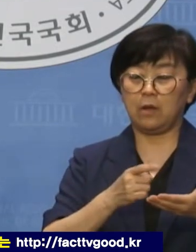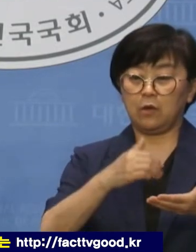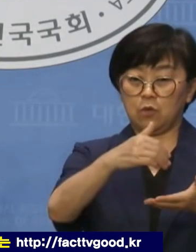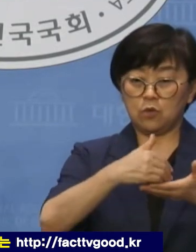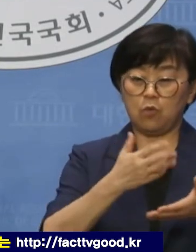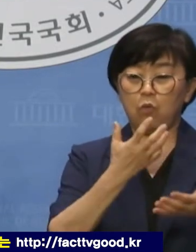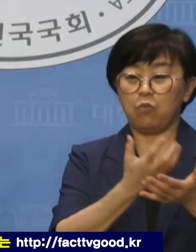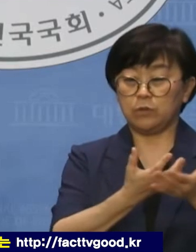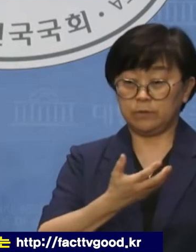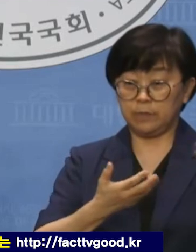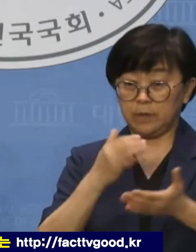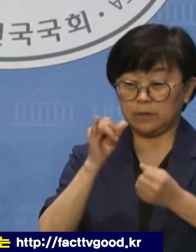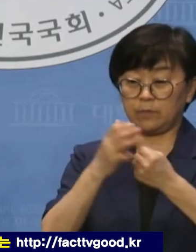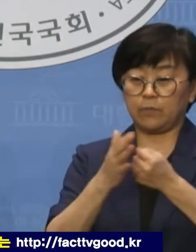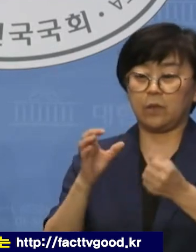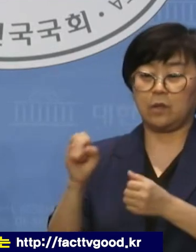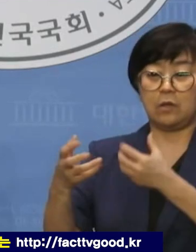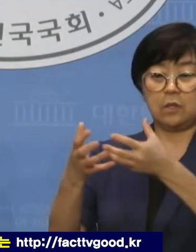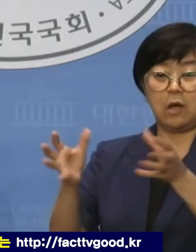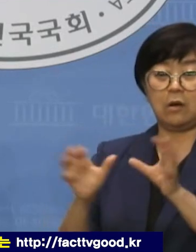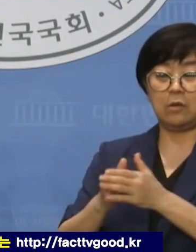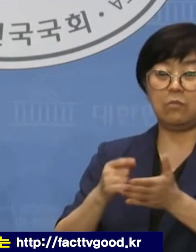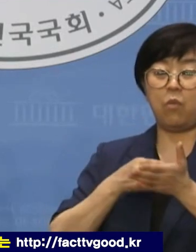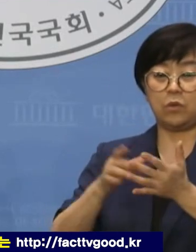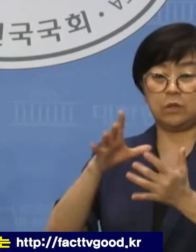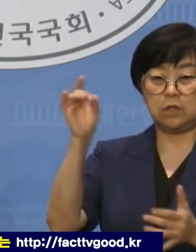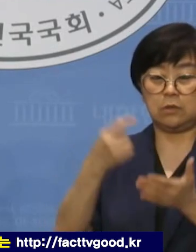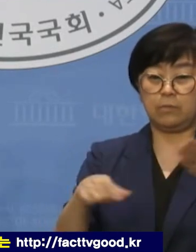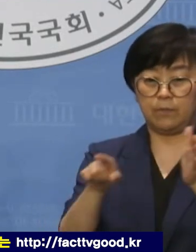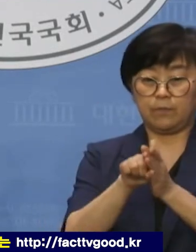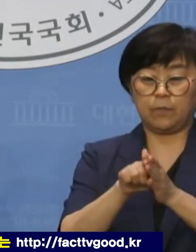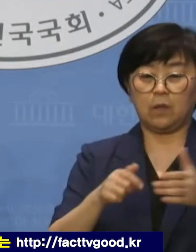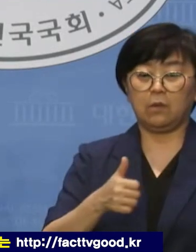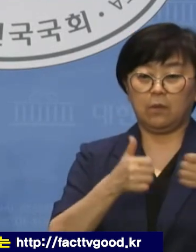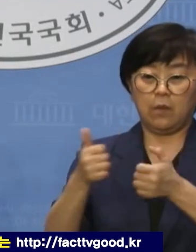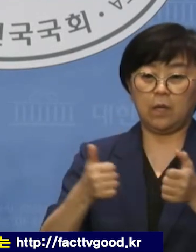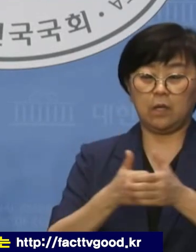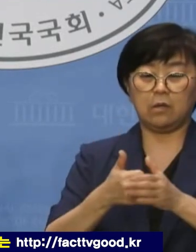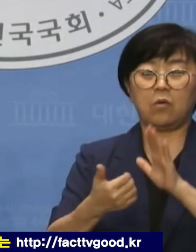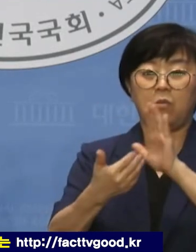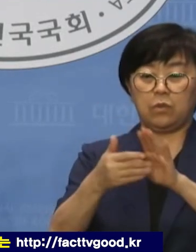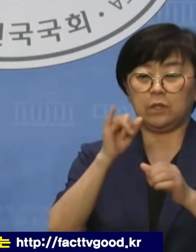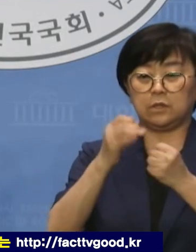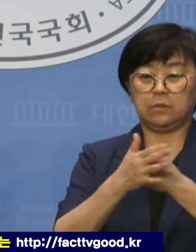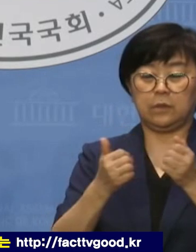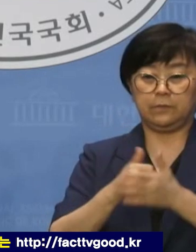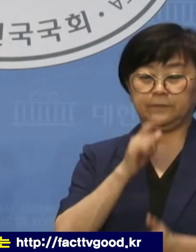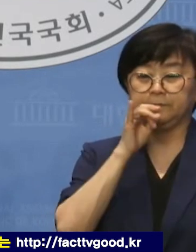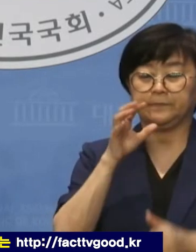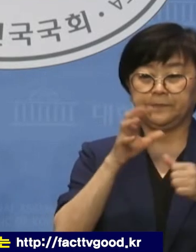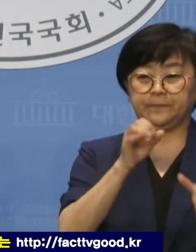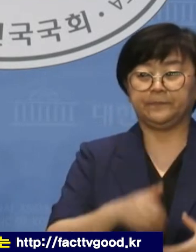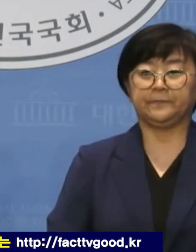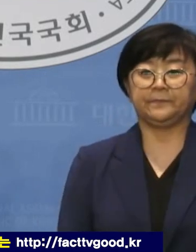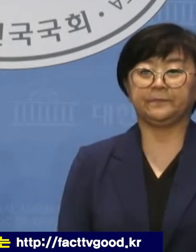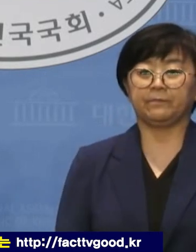요청 공문을 보냈지만 여당은 보고서 채택을 위한 회의 개최를 거부하면서 어깃장을